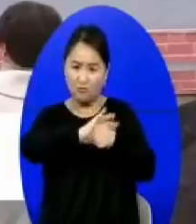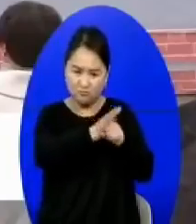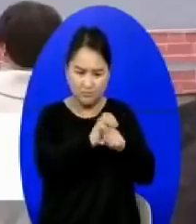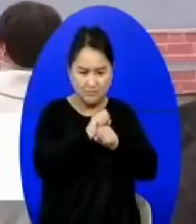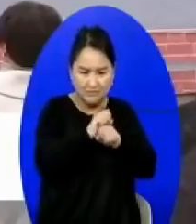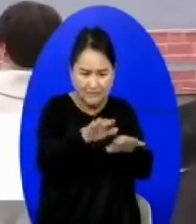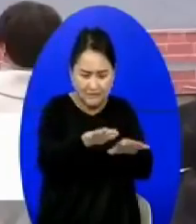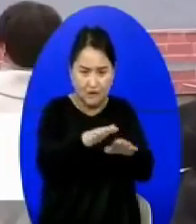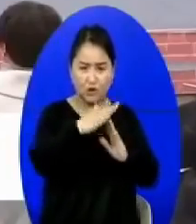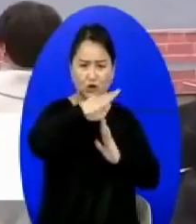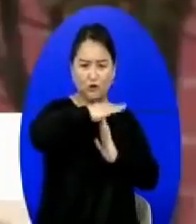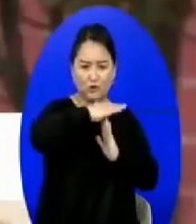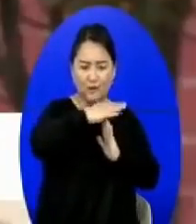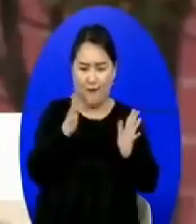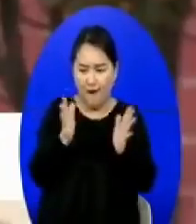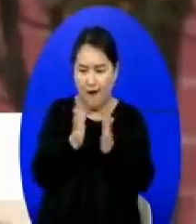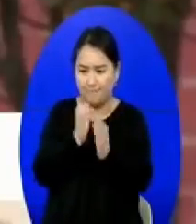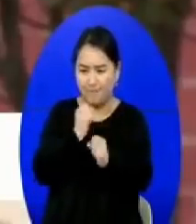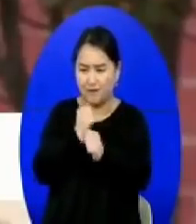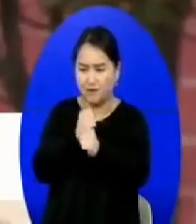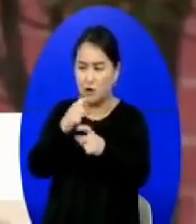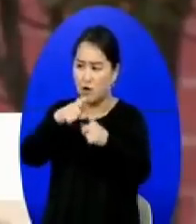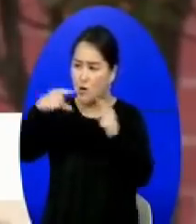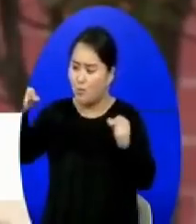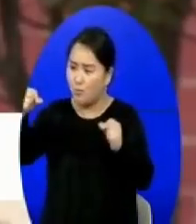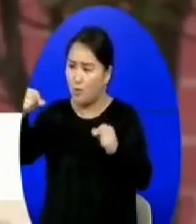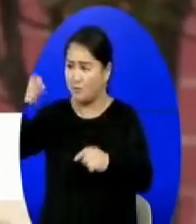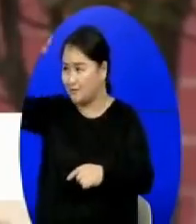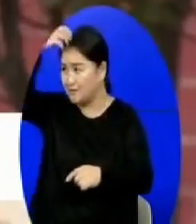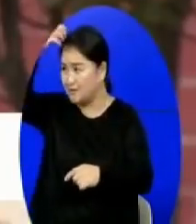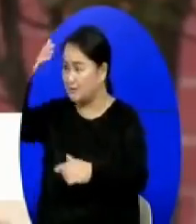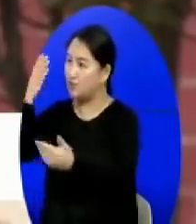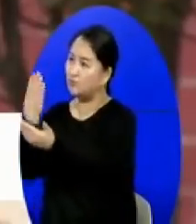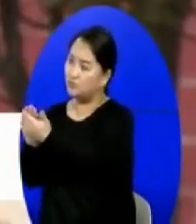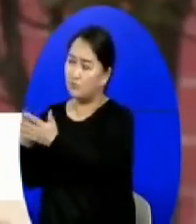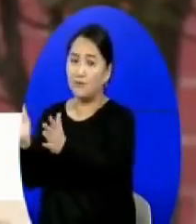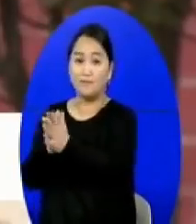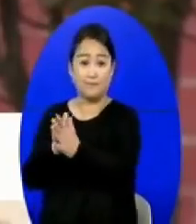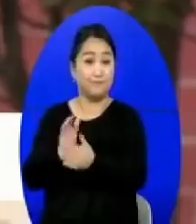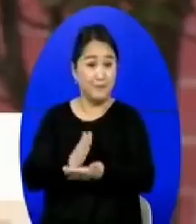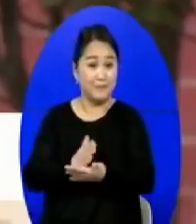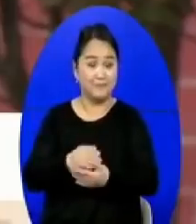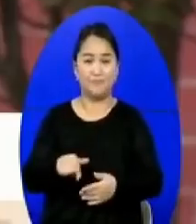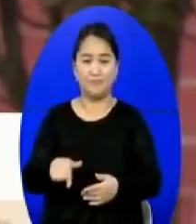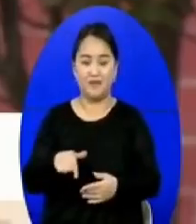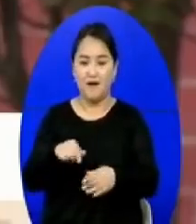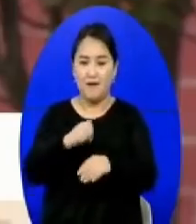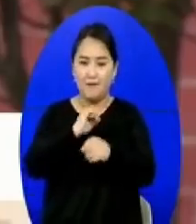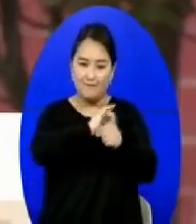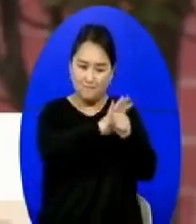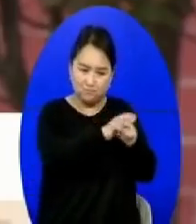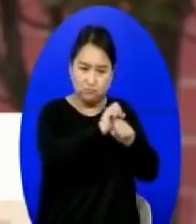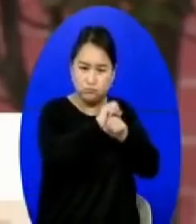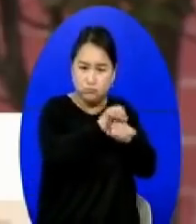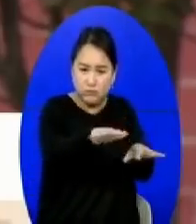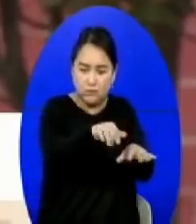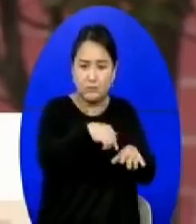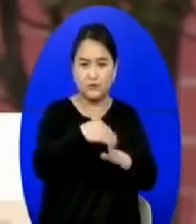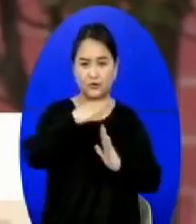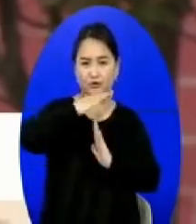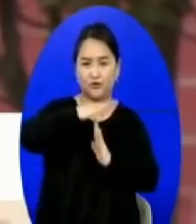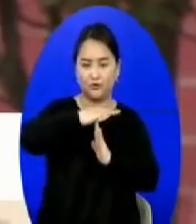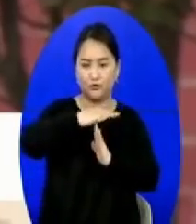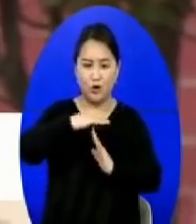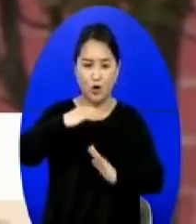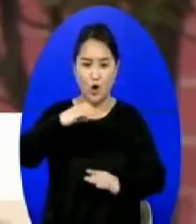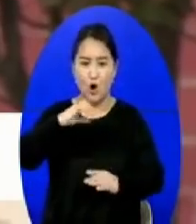тархалтыг зогсоохын тулд хамтран ажиллахыг Япон улсын засгийн газраас хүссэн байна. Мөн тэрээр вирусний тархалтыг зогсоох чиглэлд Умард Солонгос улстай